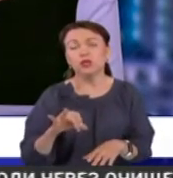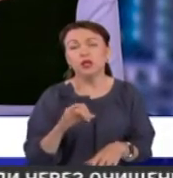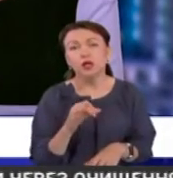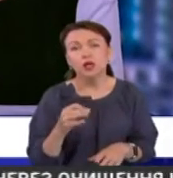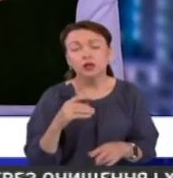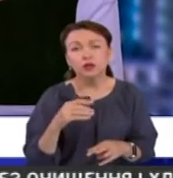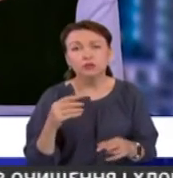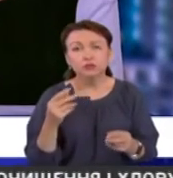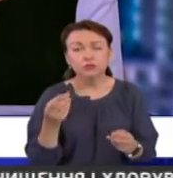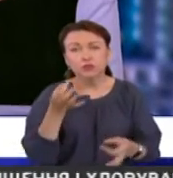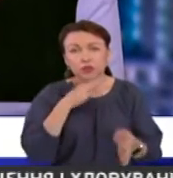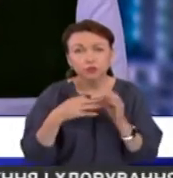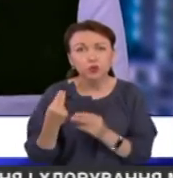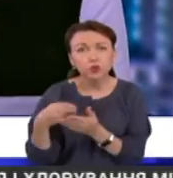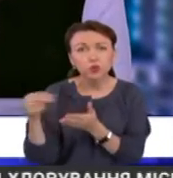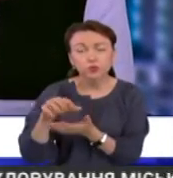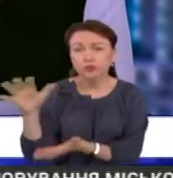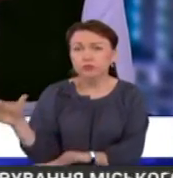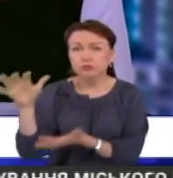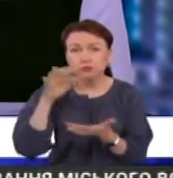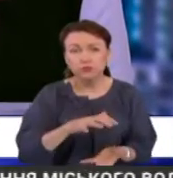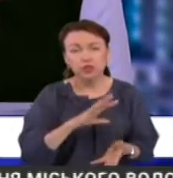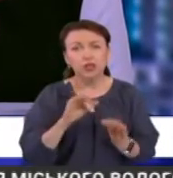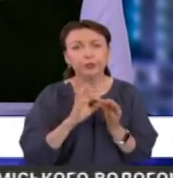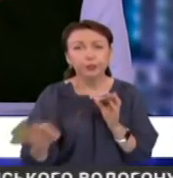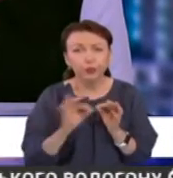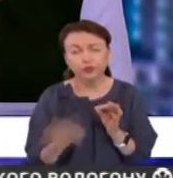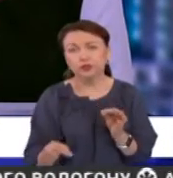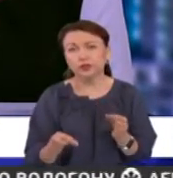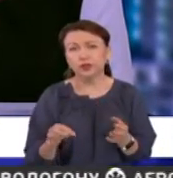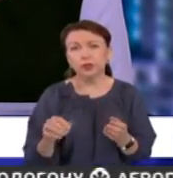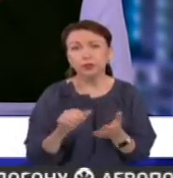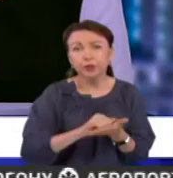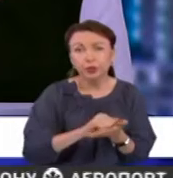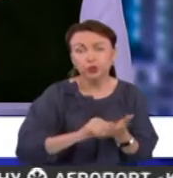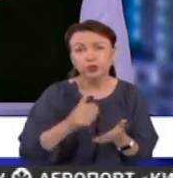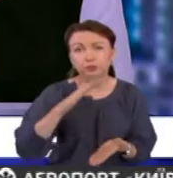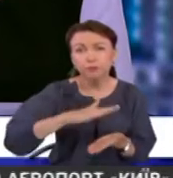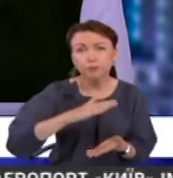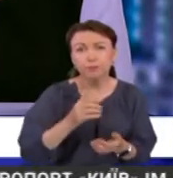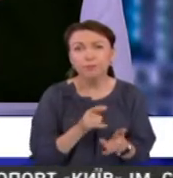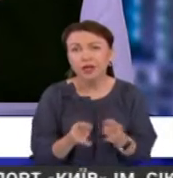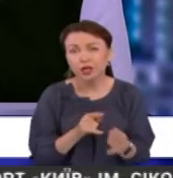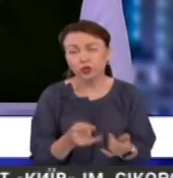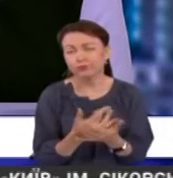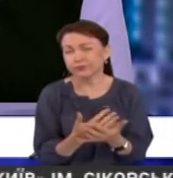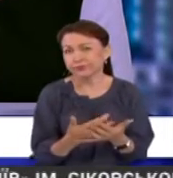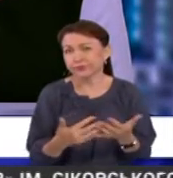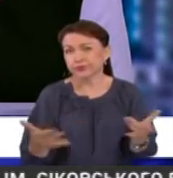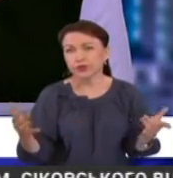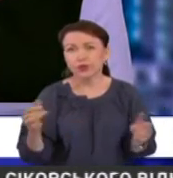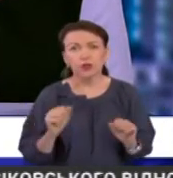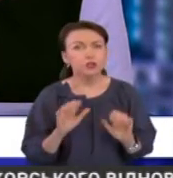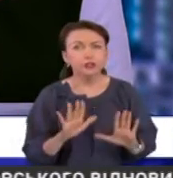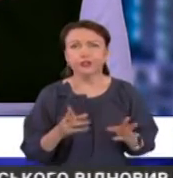фармацевтичного забезпечення там, препаратами, та навіть і постіль, і миючі засоби, ну, тобто абсолютно всім, хіба що не